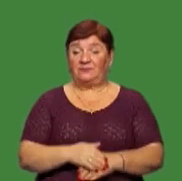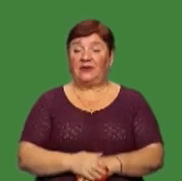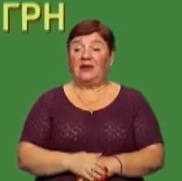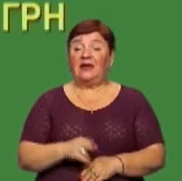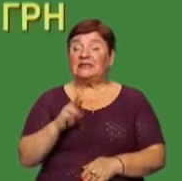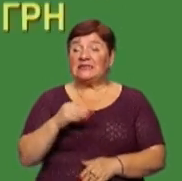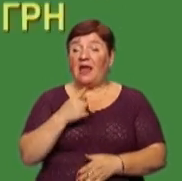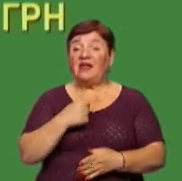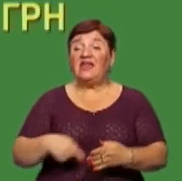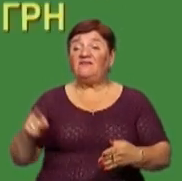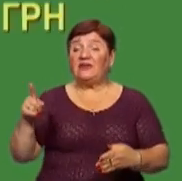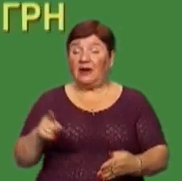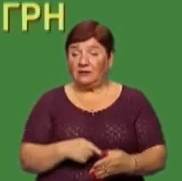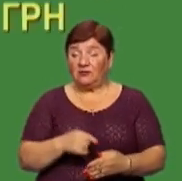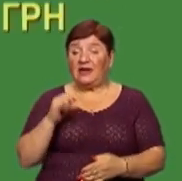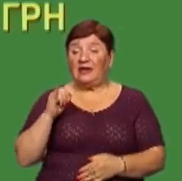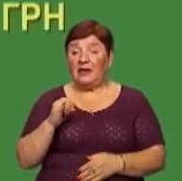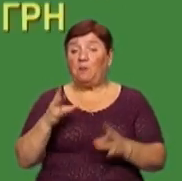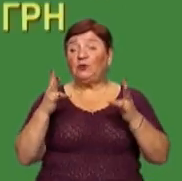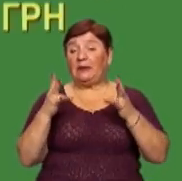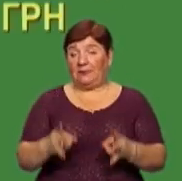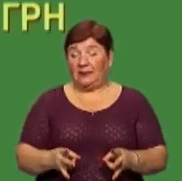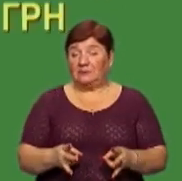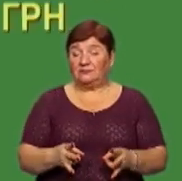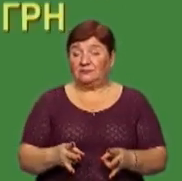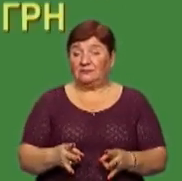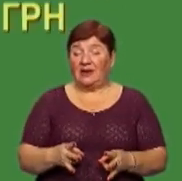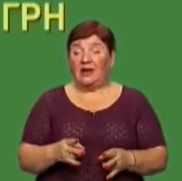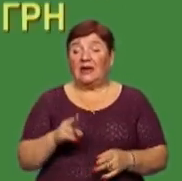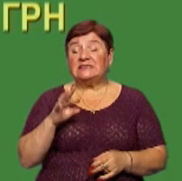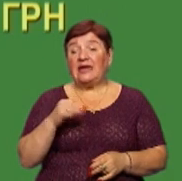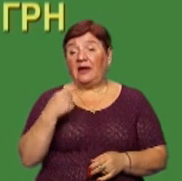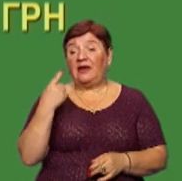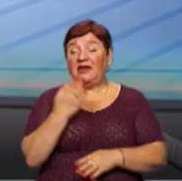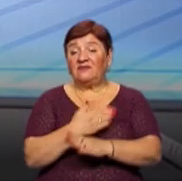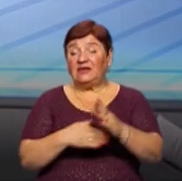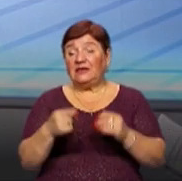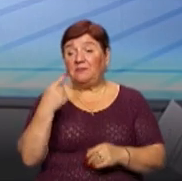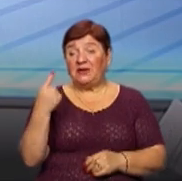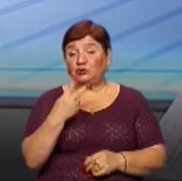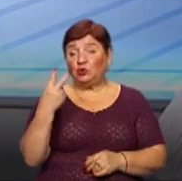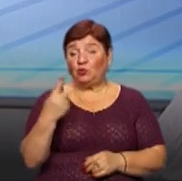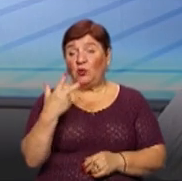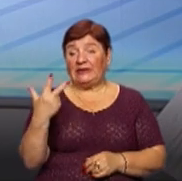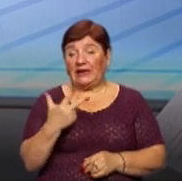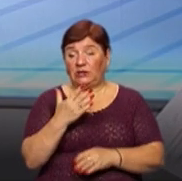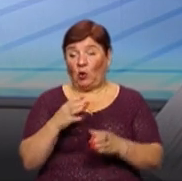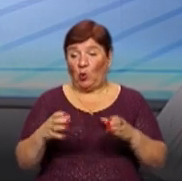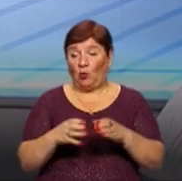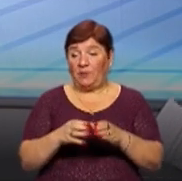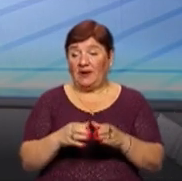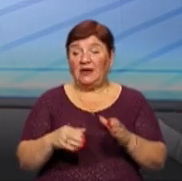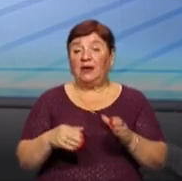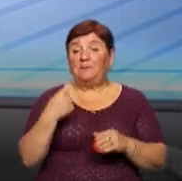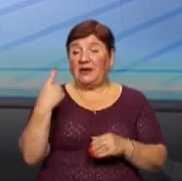Це ліквідатори і потерпілі, так? Це інваліди першої, другої і третьої групи. Uh-huh. Інваліди першої групи